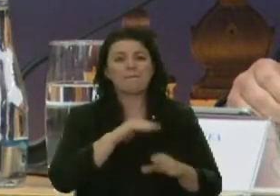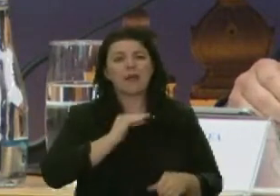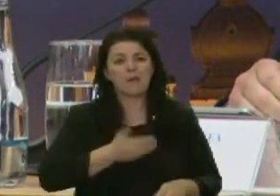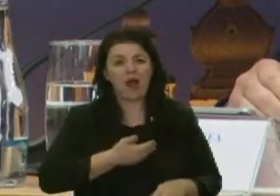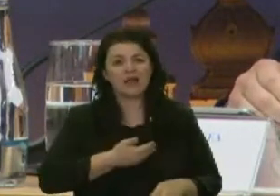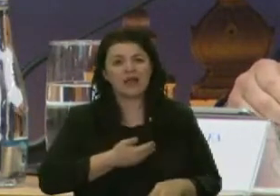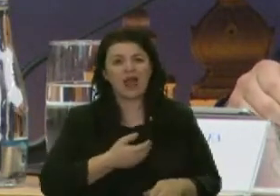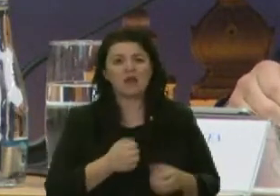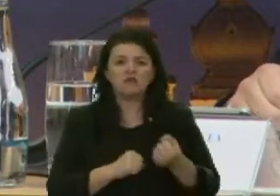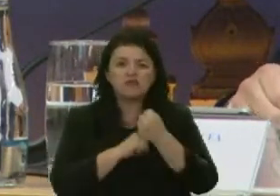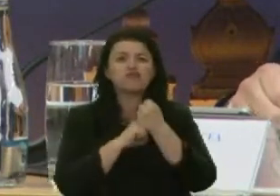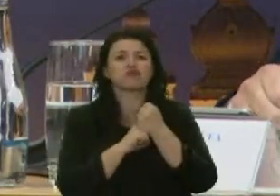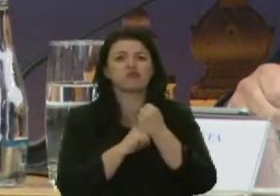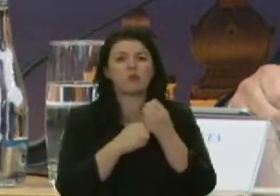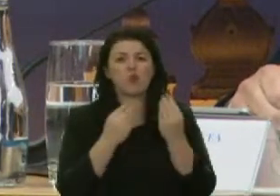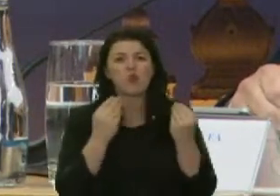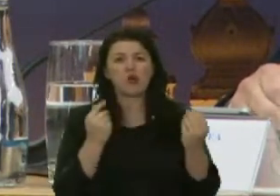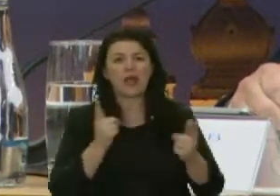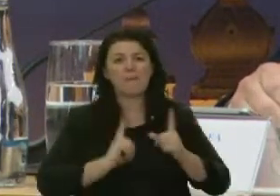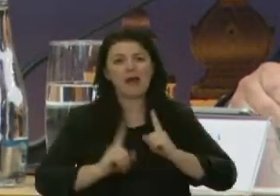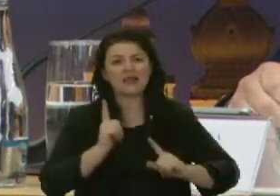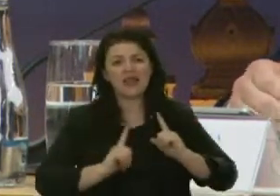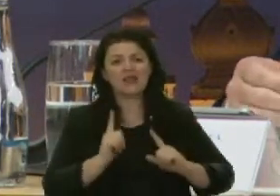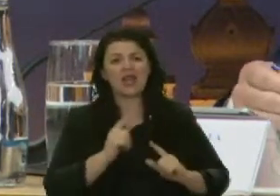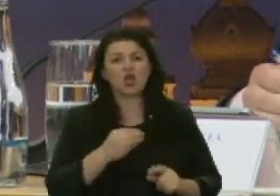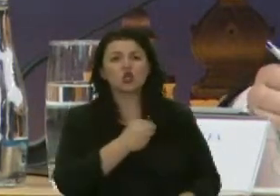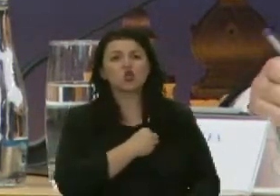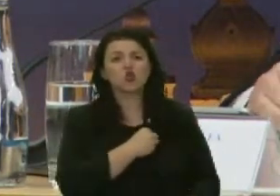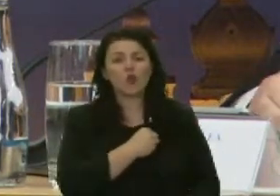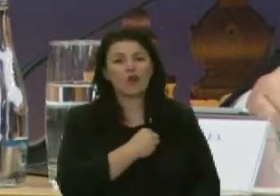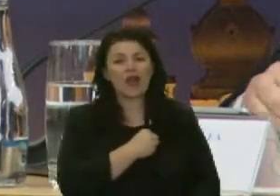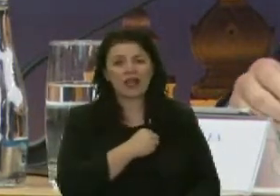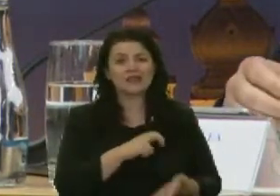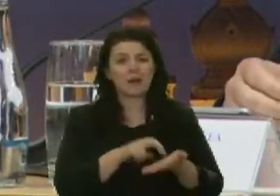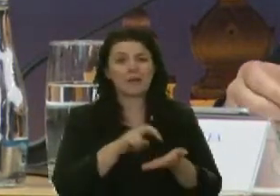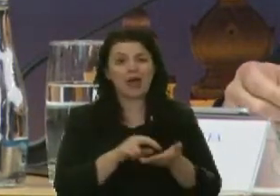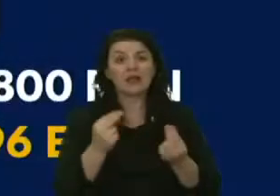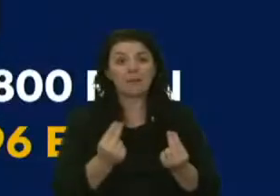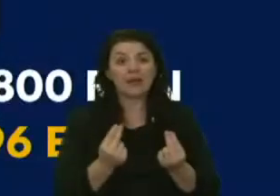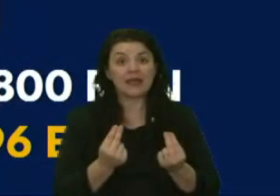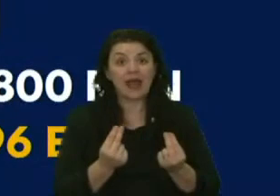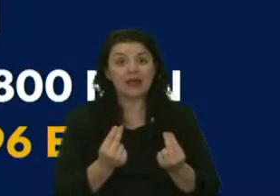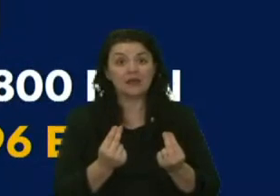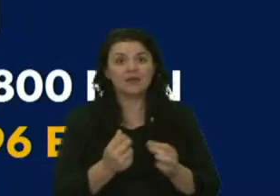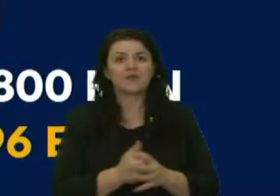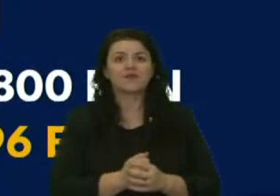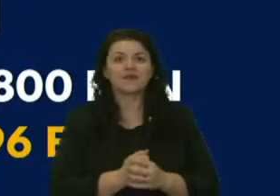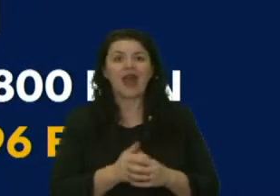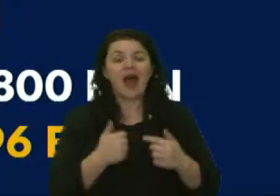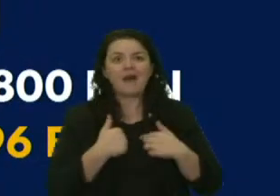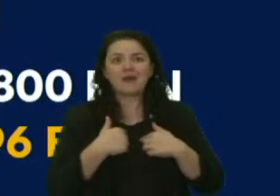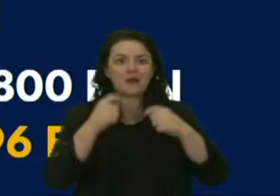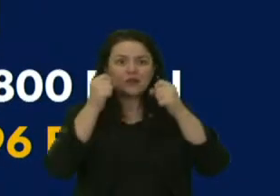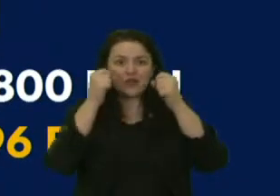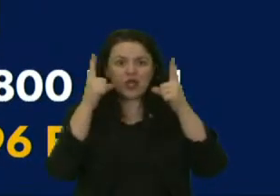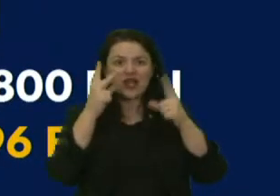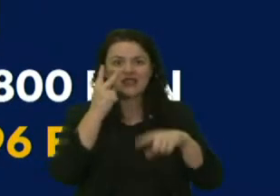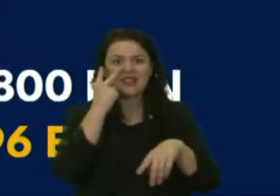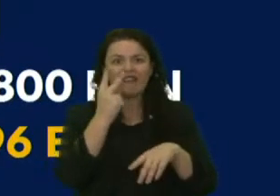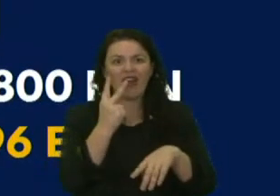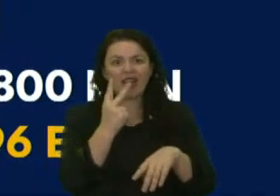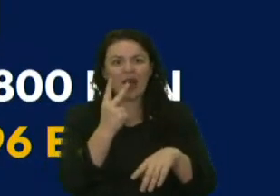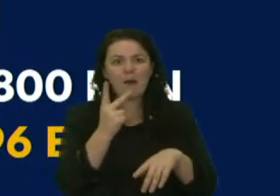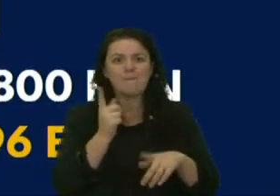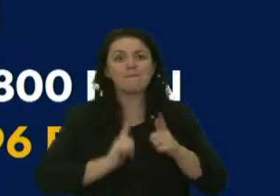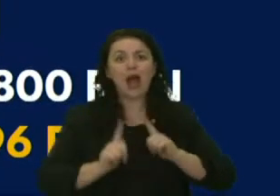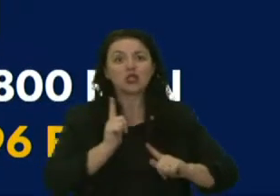care pun foarte multă pasiune energie suflet ca lucrurile să meargă bine am rămas impresionat de foarte multe ori să văd Nu numai